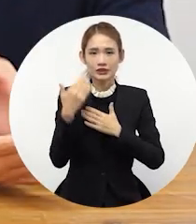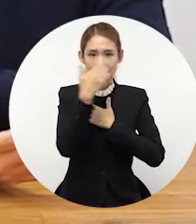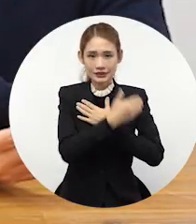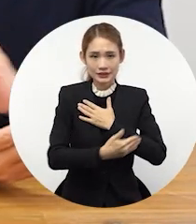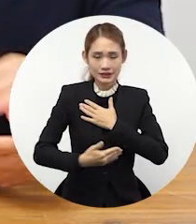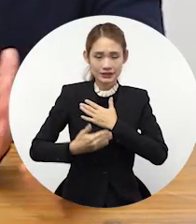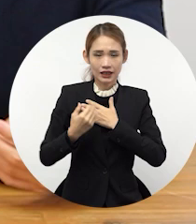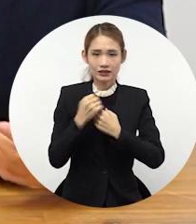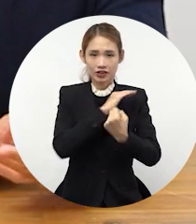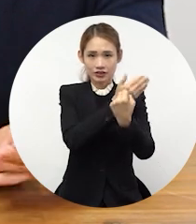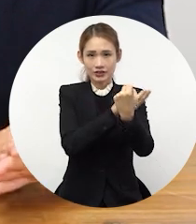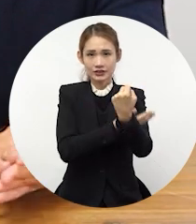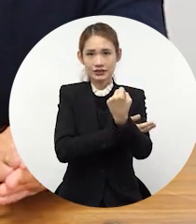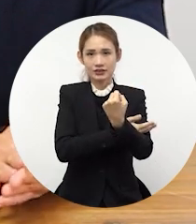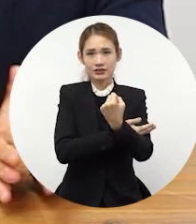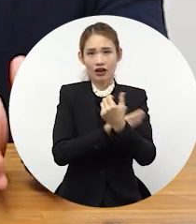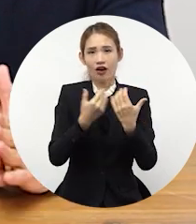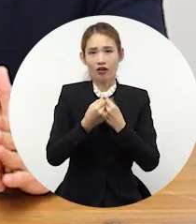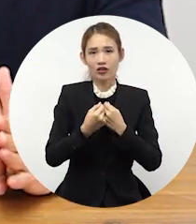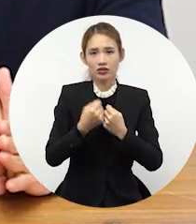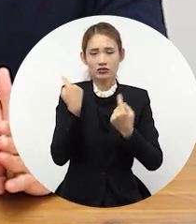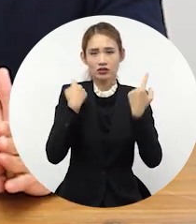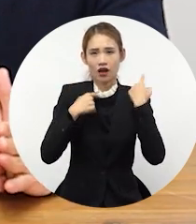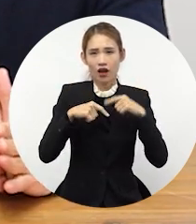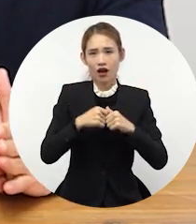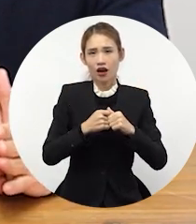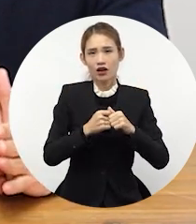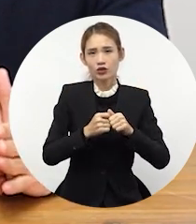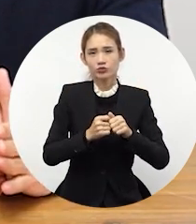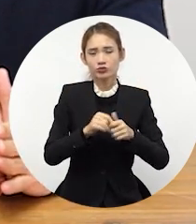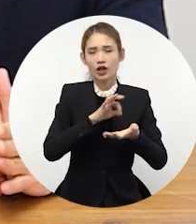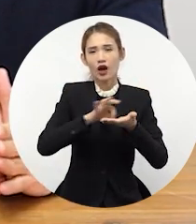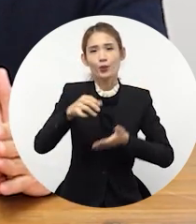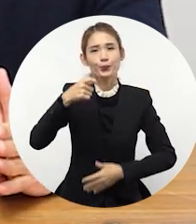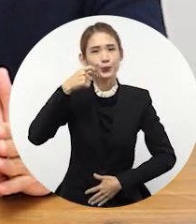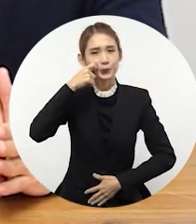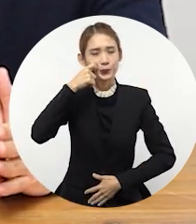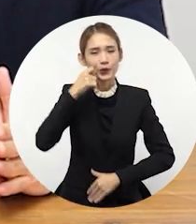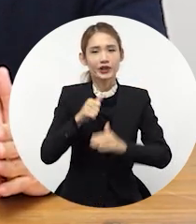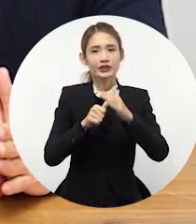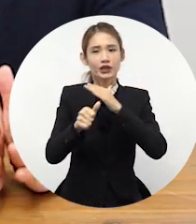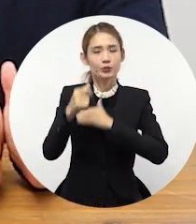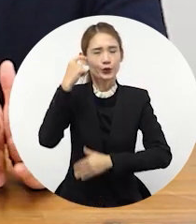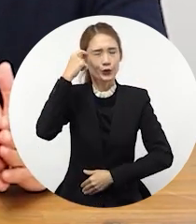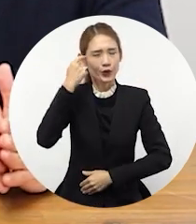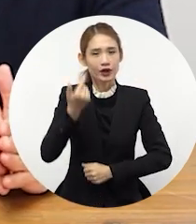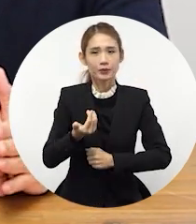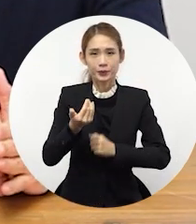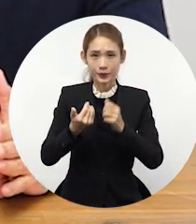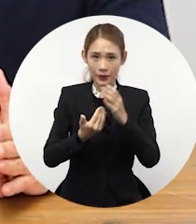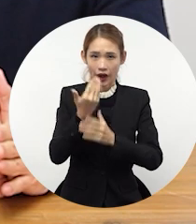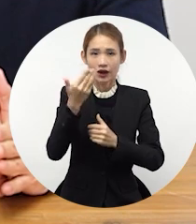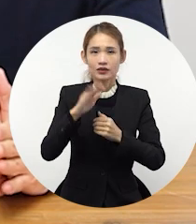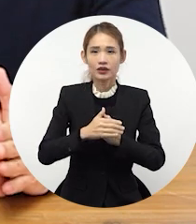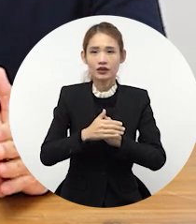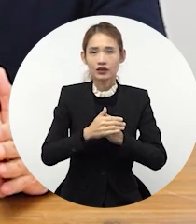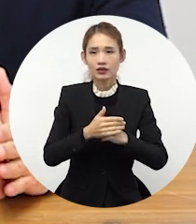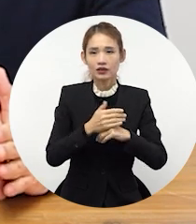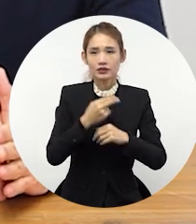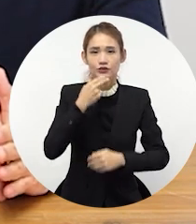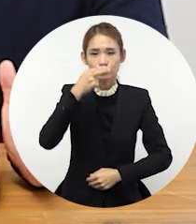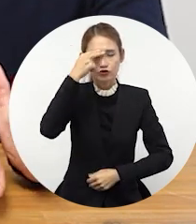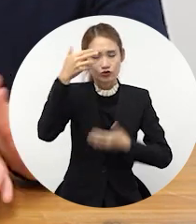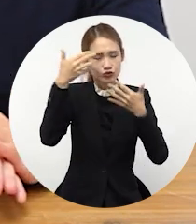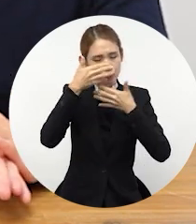이런 신체적인 능력을 상실한 그런 사람들을 장애인의 대표적인 이미지로 그리시지만 뭐 아까